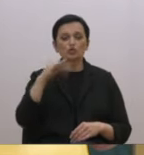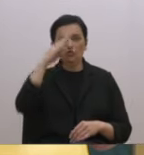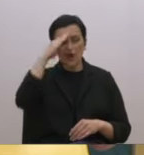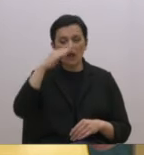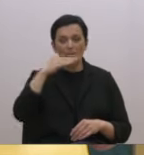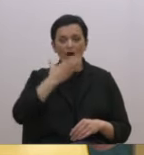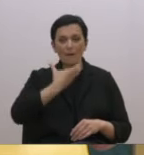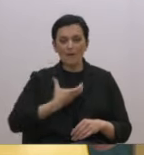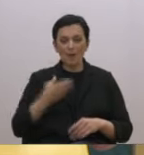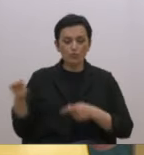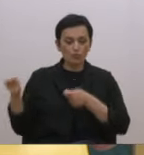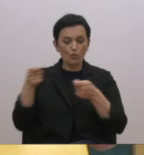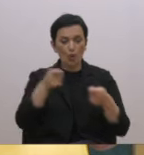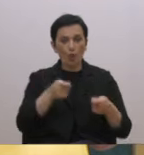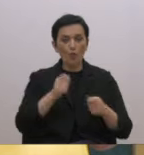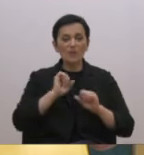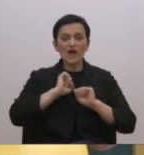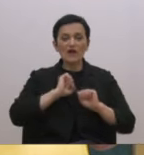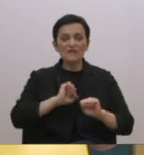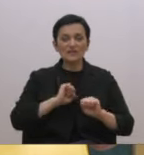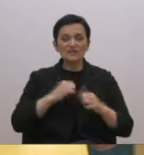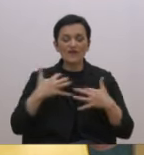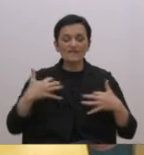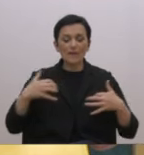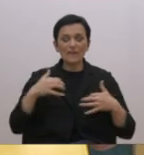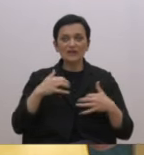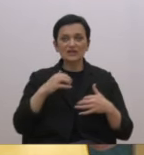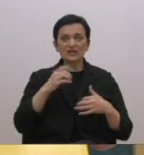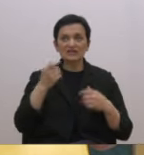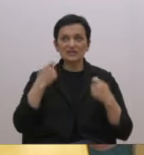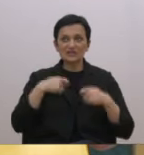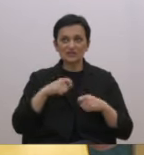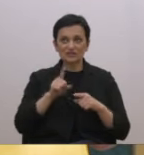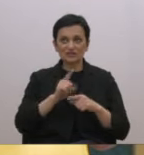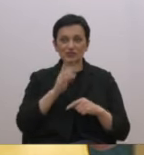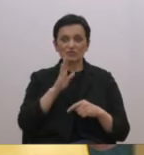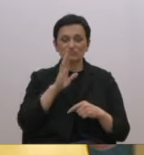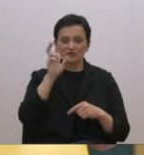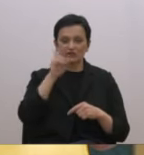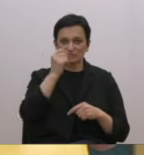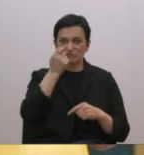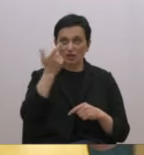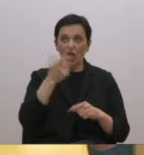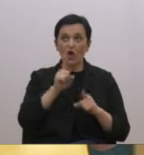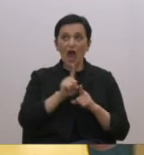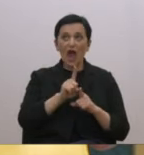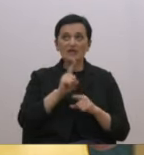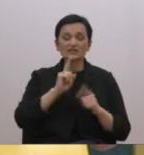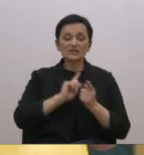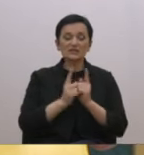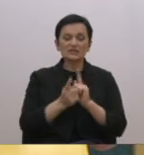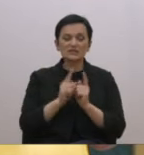მოიტანეს. ვიცავთ ვეფხისტყაოსანს, ესე ამბავი სპარსული ქართულად